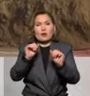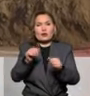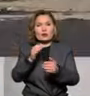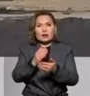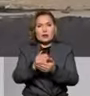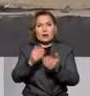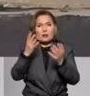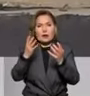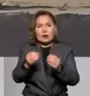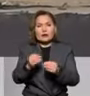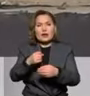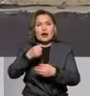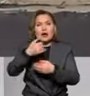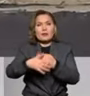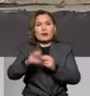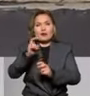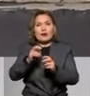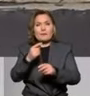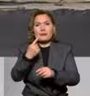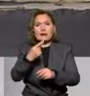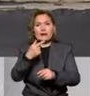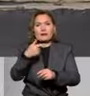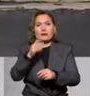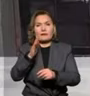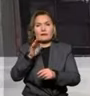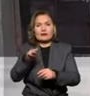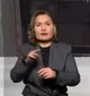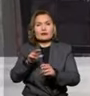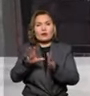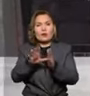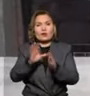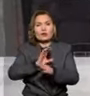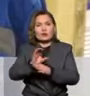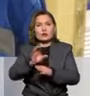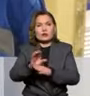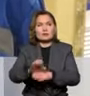береді. Қазір станция 1 гигаватт қуат өндіреді.